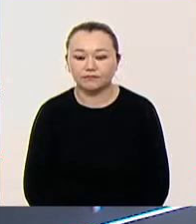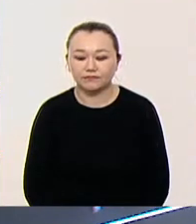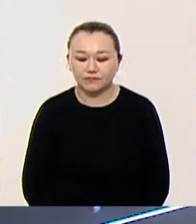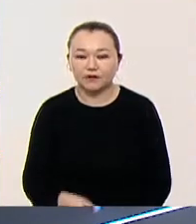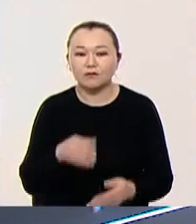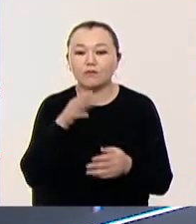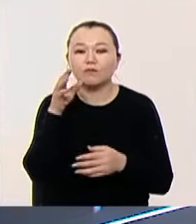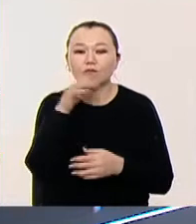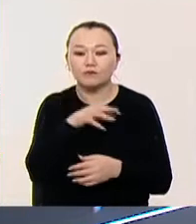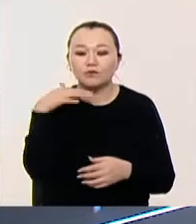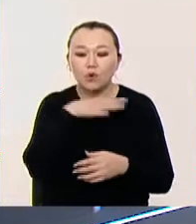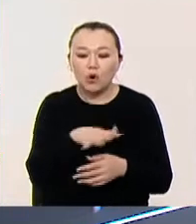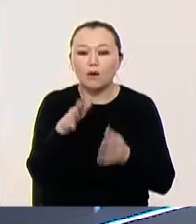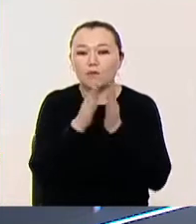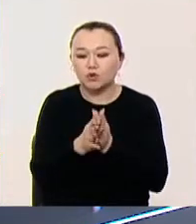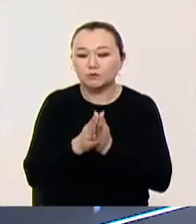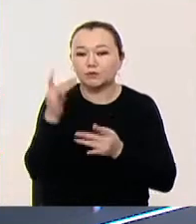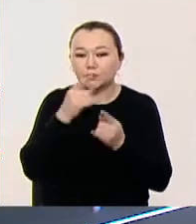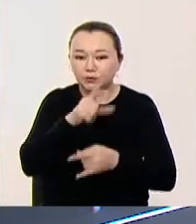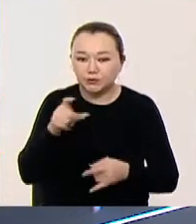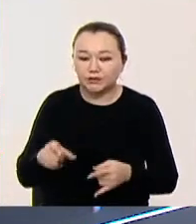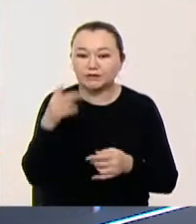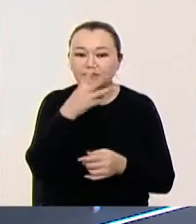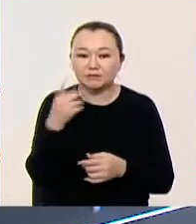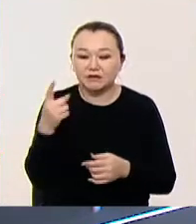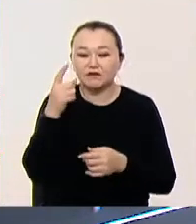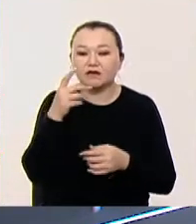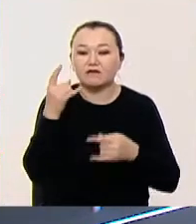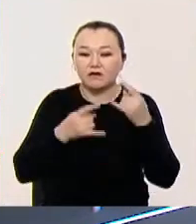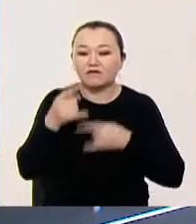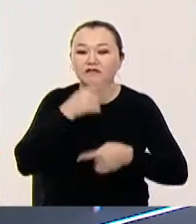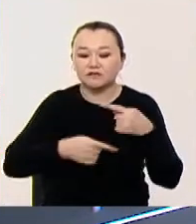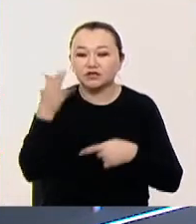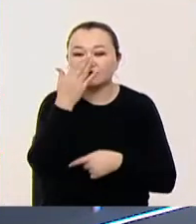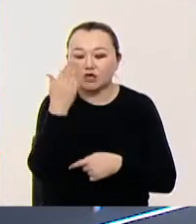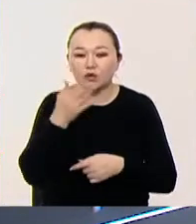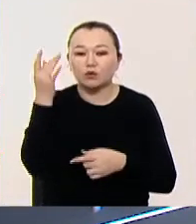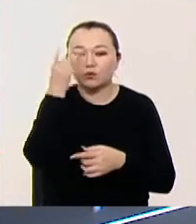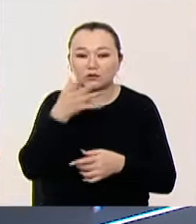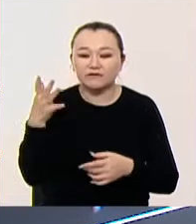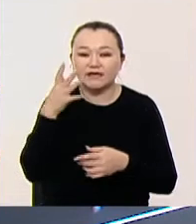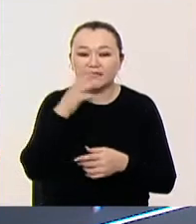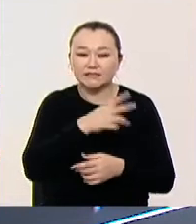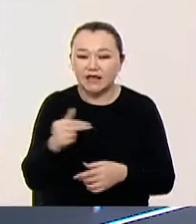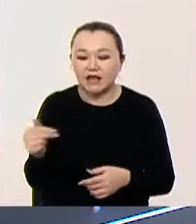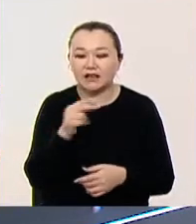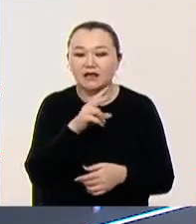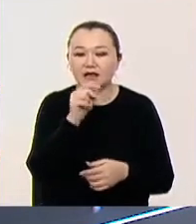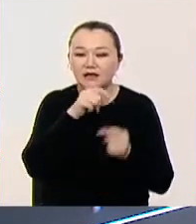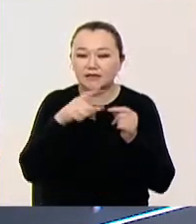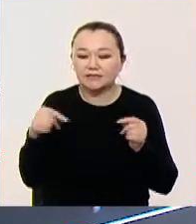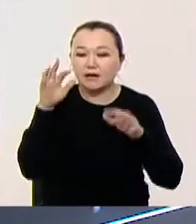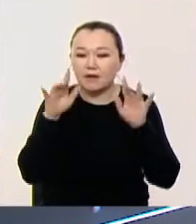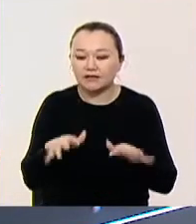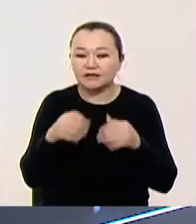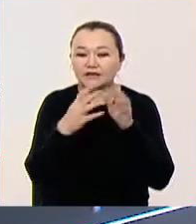по многочисленным просьбам телезрителей 31 канал возвращает в эфир культовый сериал листопад с 19 декабря